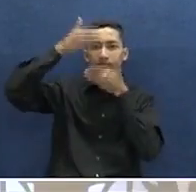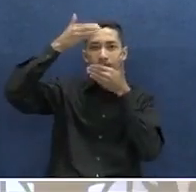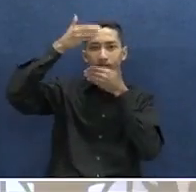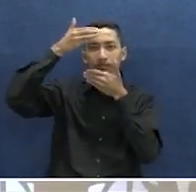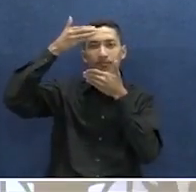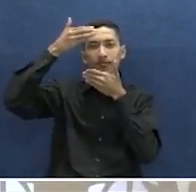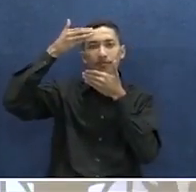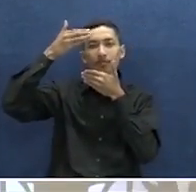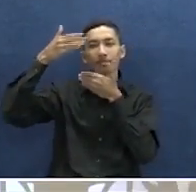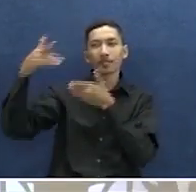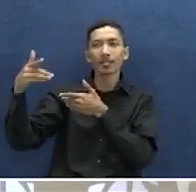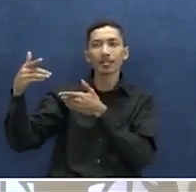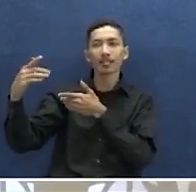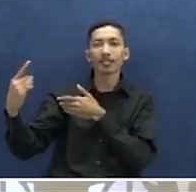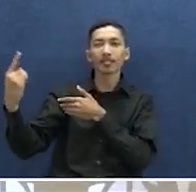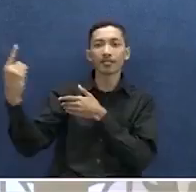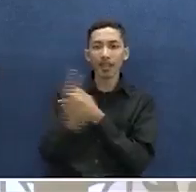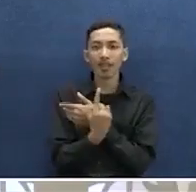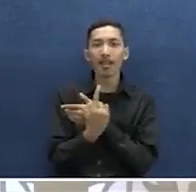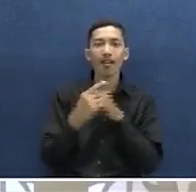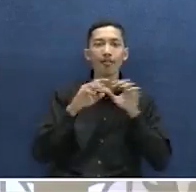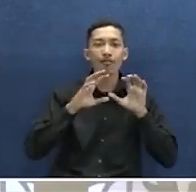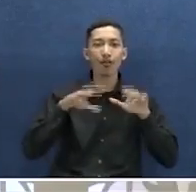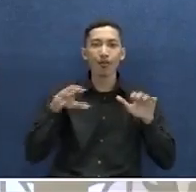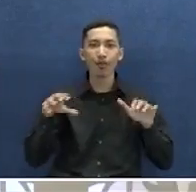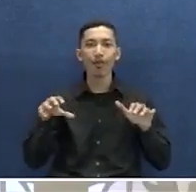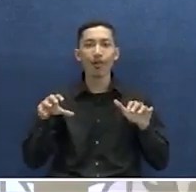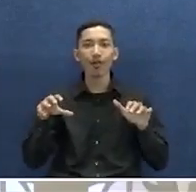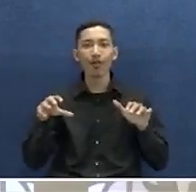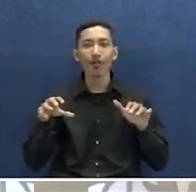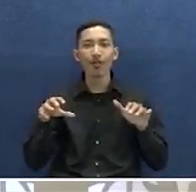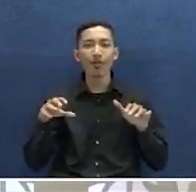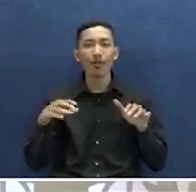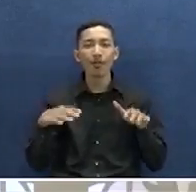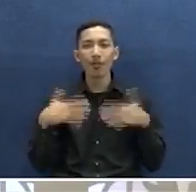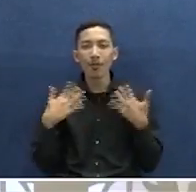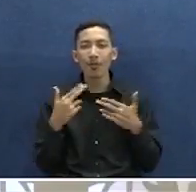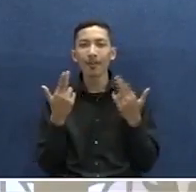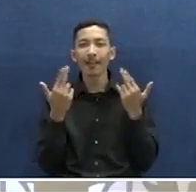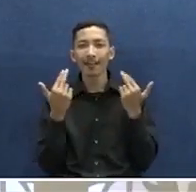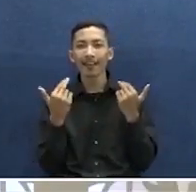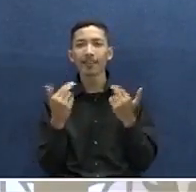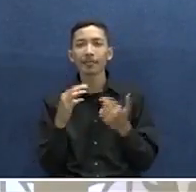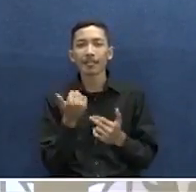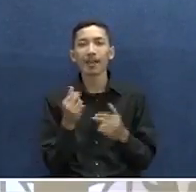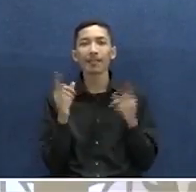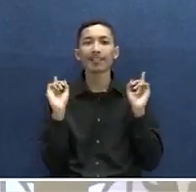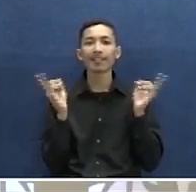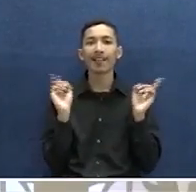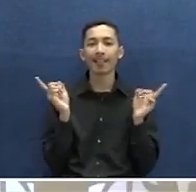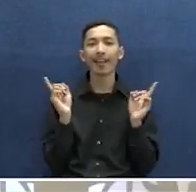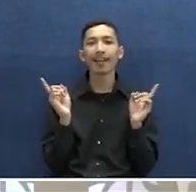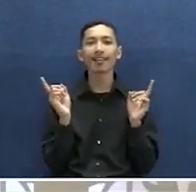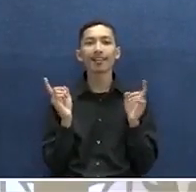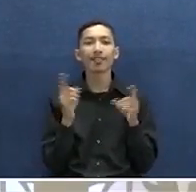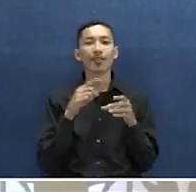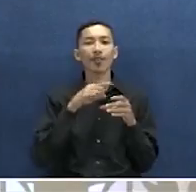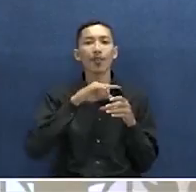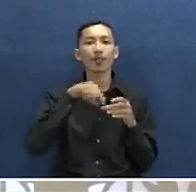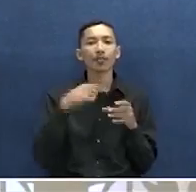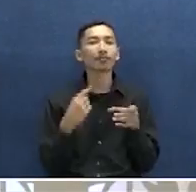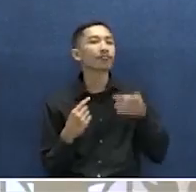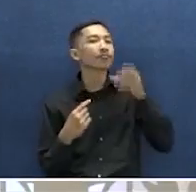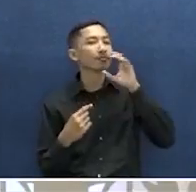tuh kayaknya agak tabu gitu mungkin gitu terus mereka bisa kayak nyantai ngopi Child gitu mungkin